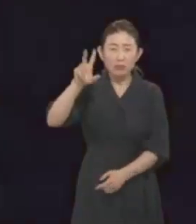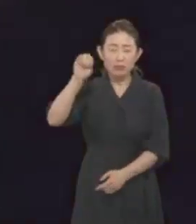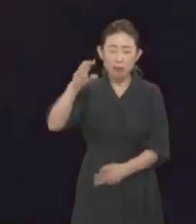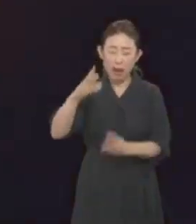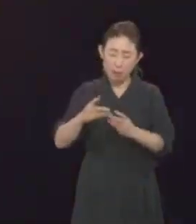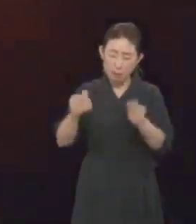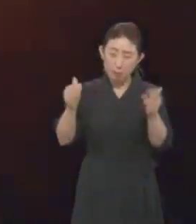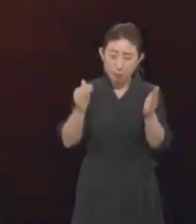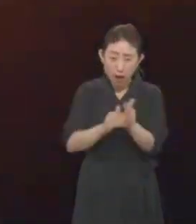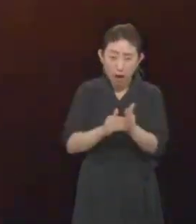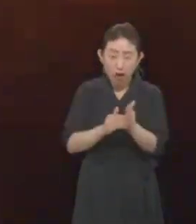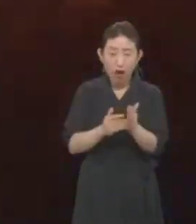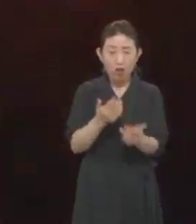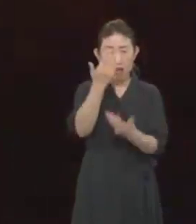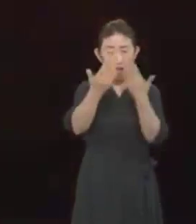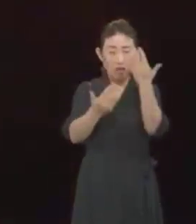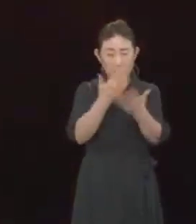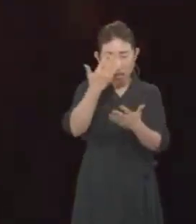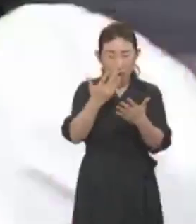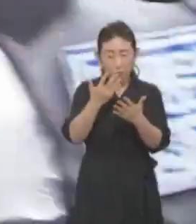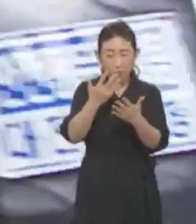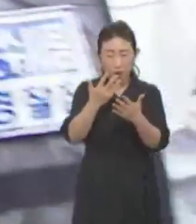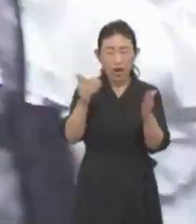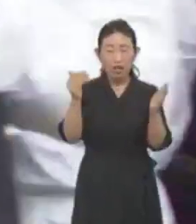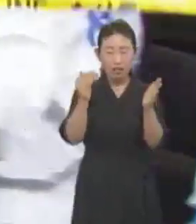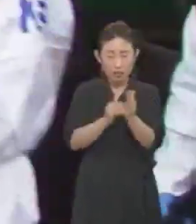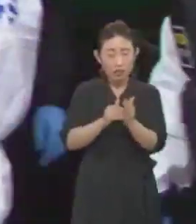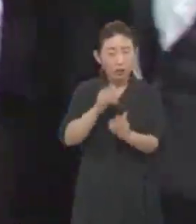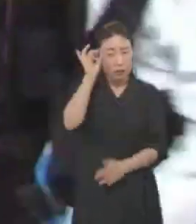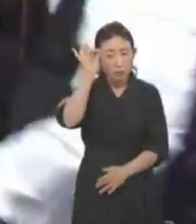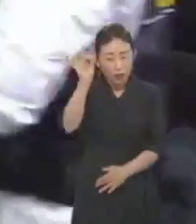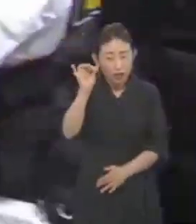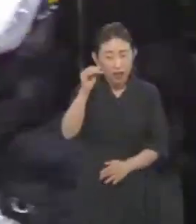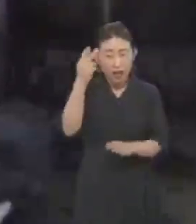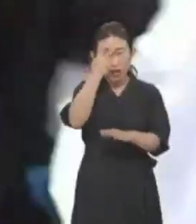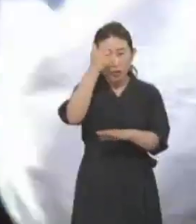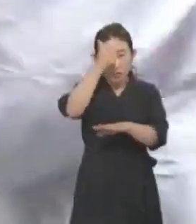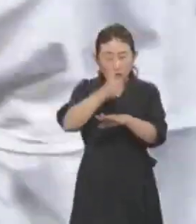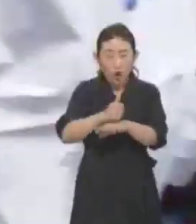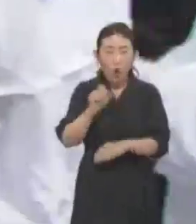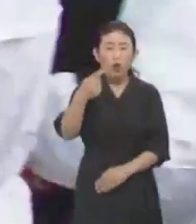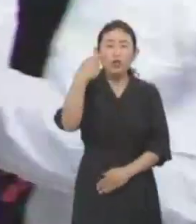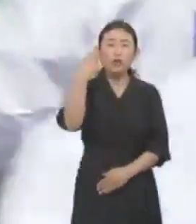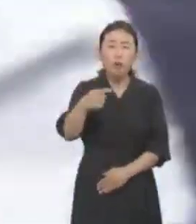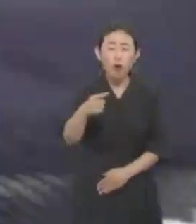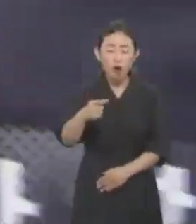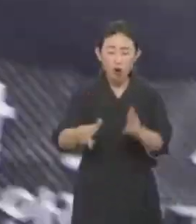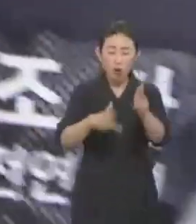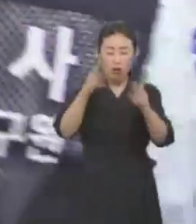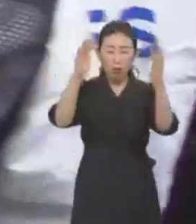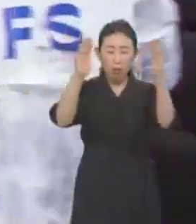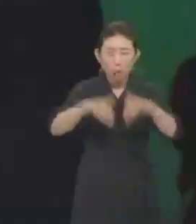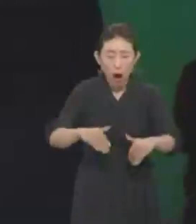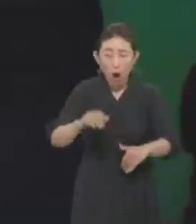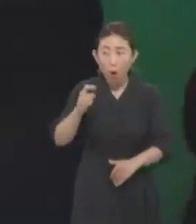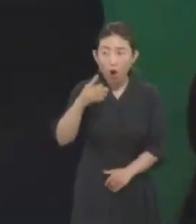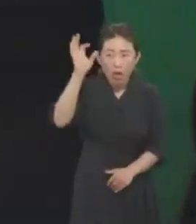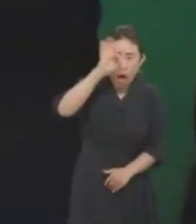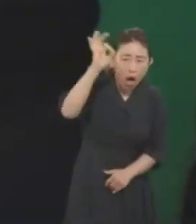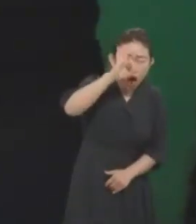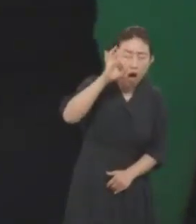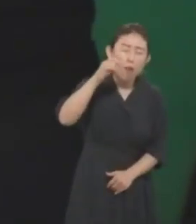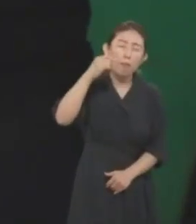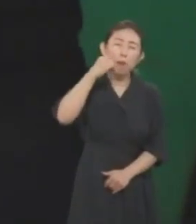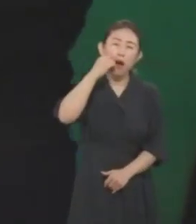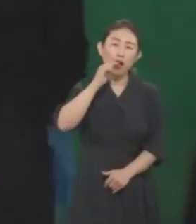발생 100여일 만에 나온 국립과학수사연구원의 감정 결과는 화재로 공장이 모두 붕괴돼 발화 원인을 찾기